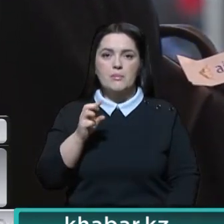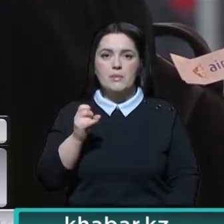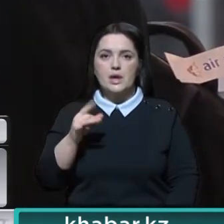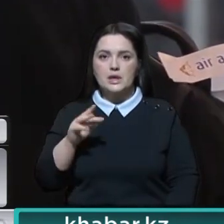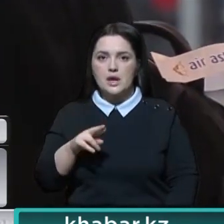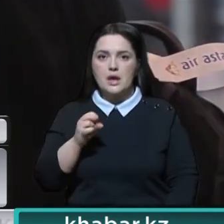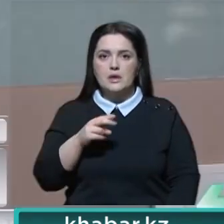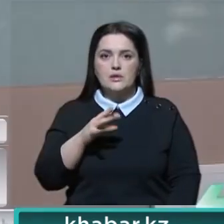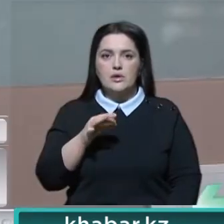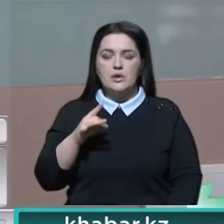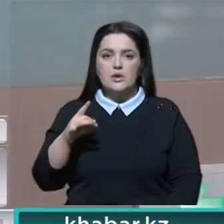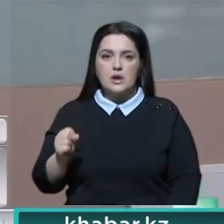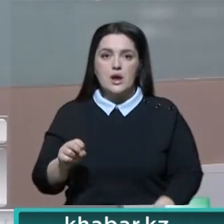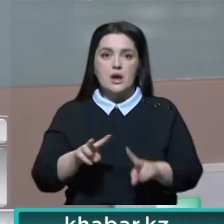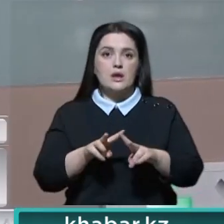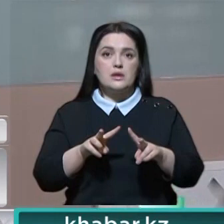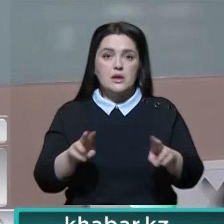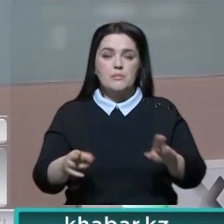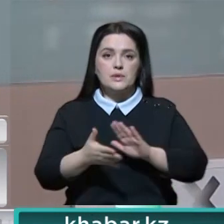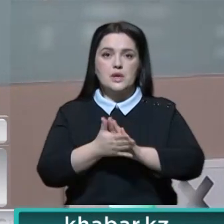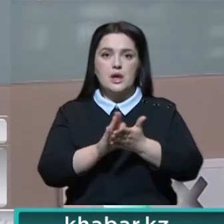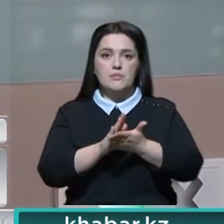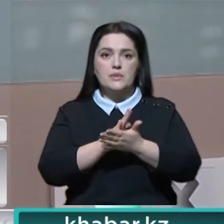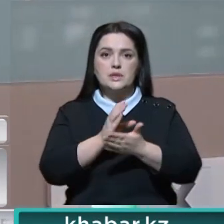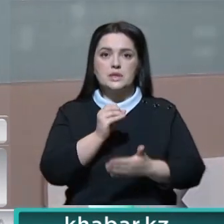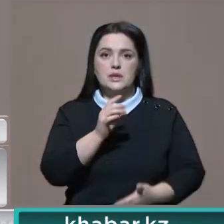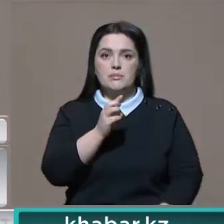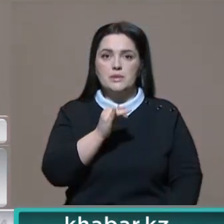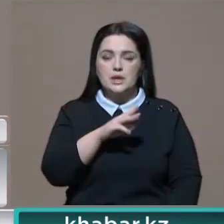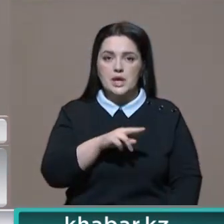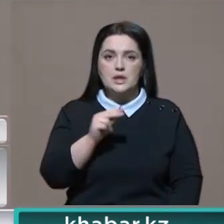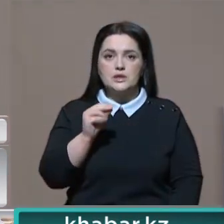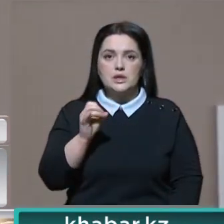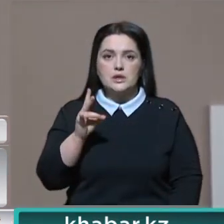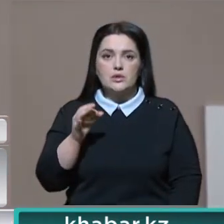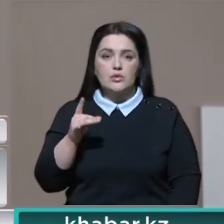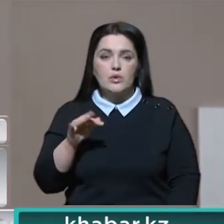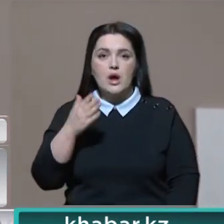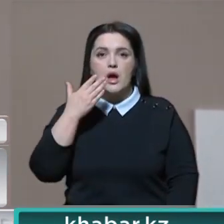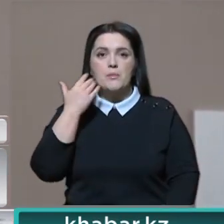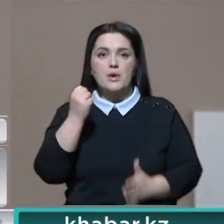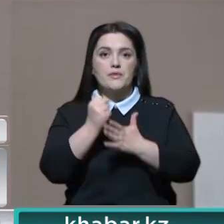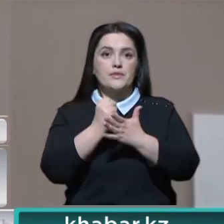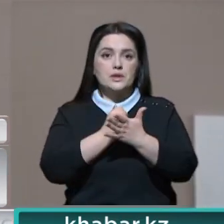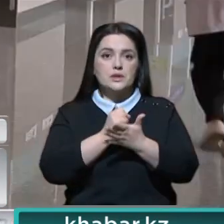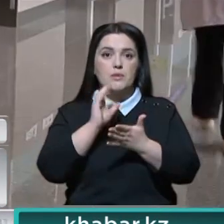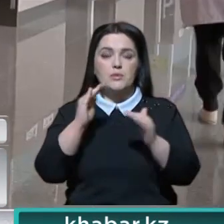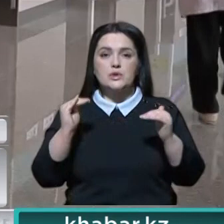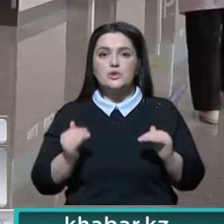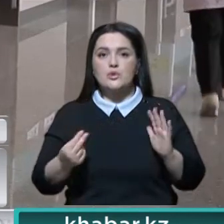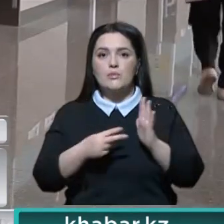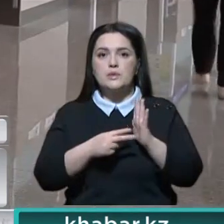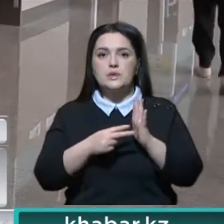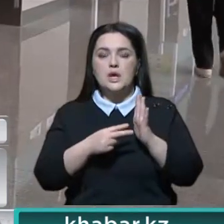с Албанией и Андоррой. Аналогичная договоренность имеется с Сербией и Черногорией. Облегчение визового режима предусматривает